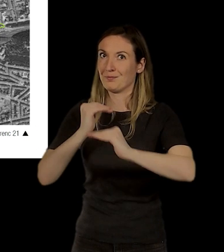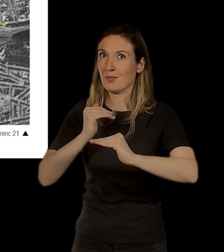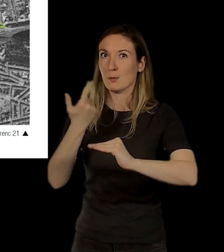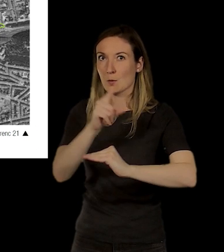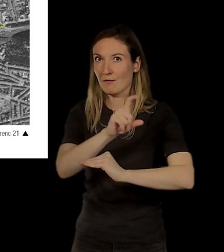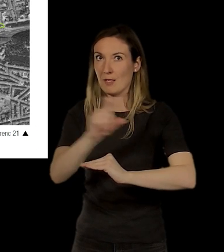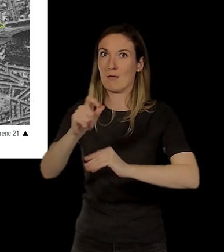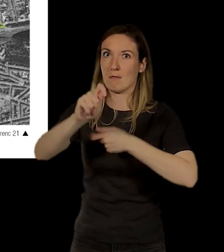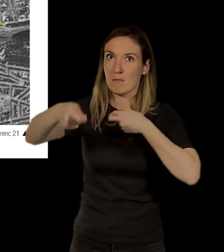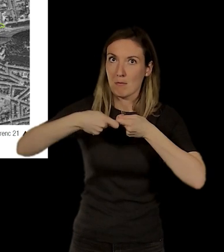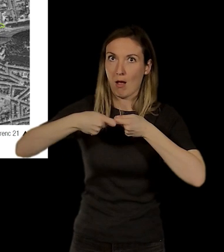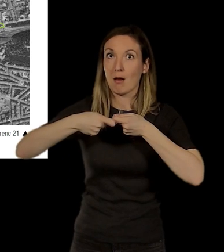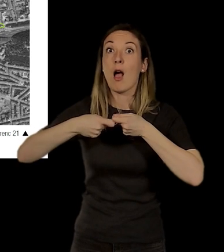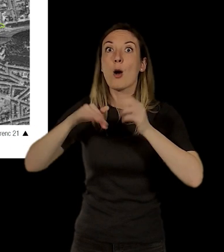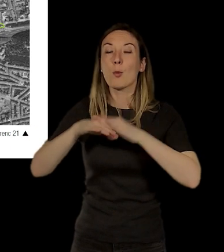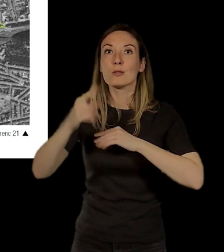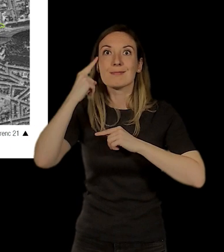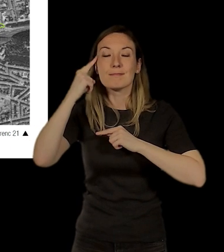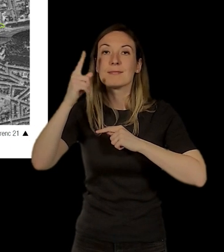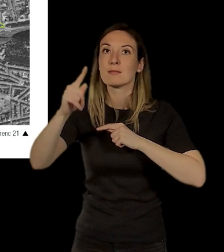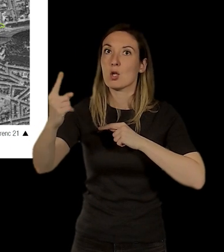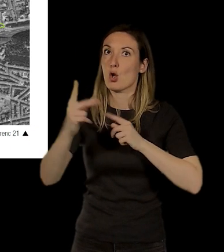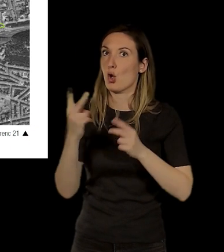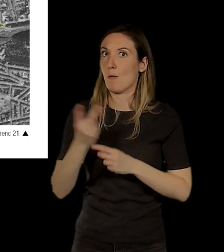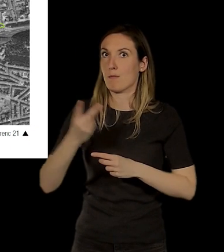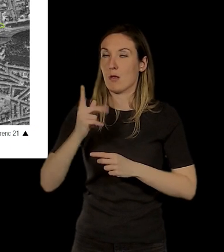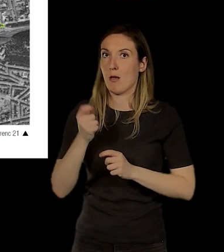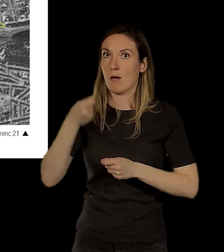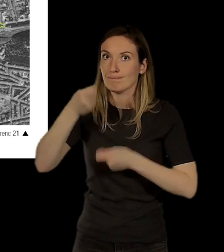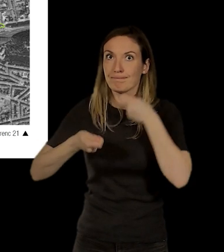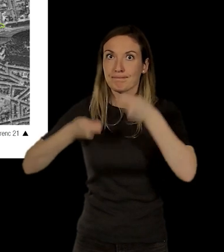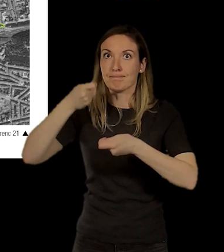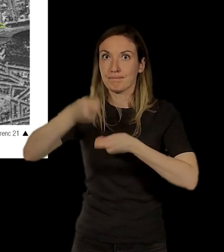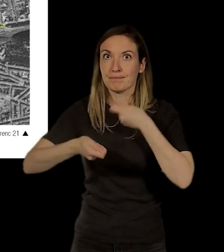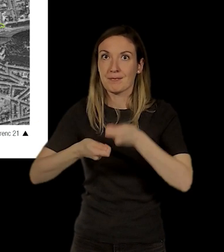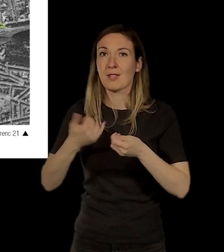tvoří, spolu vytváří. Při té Florenci 21